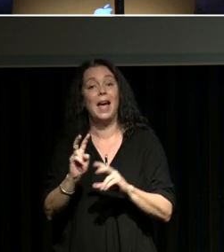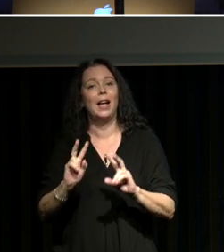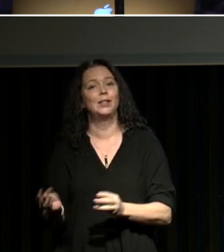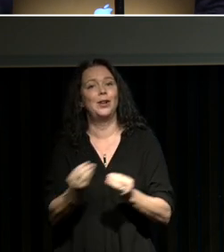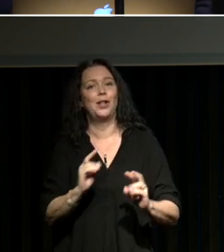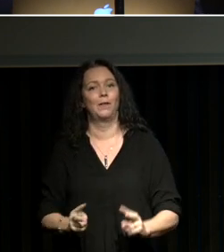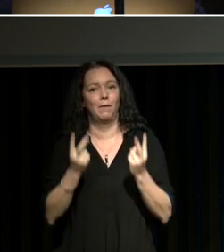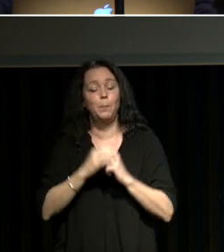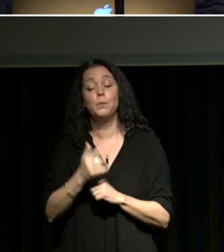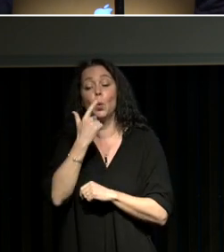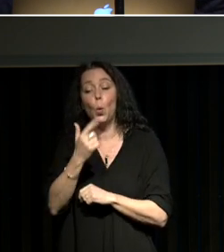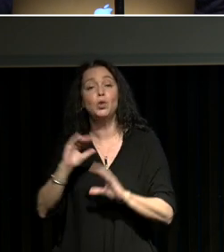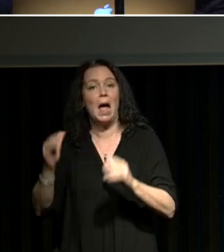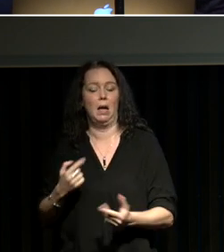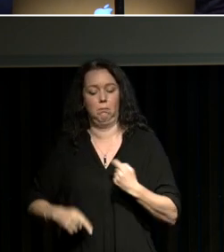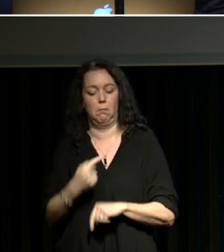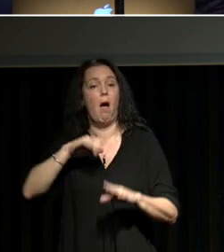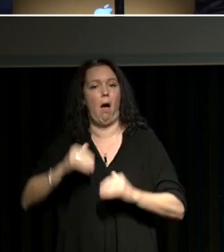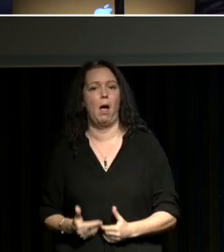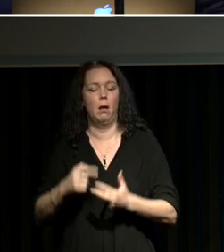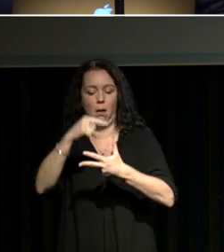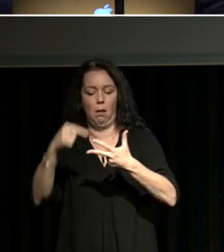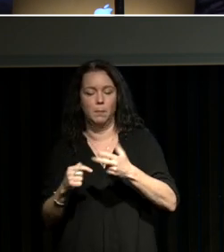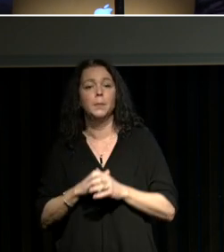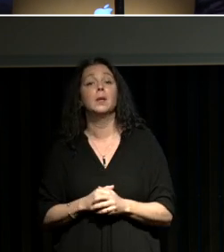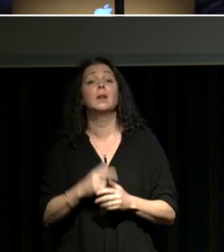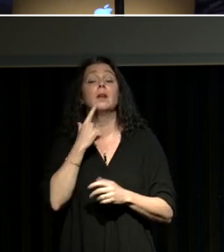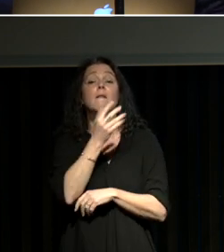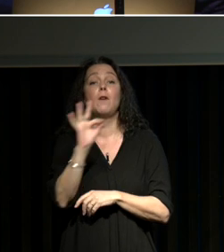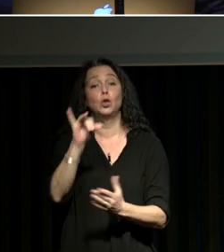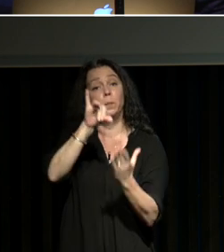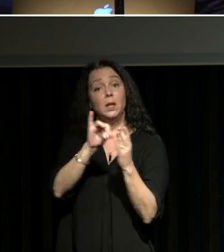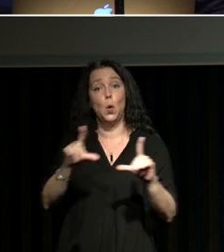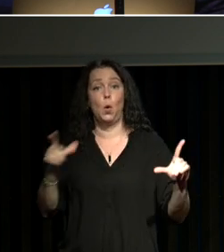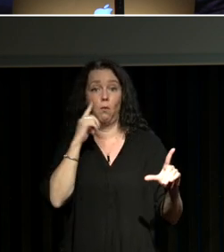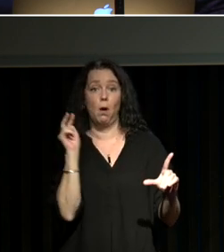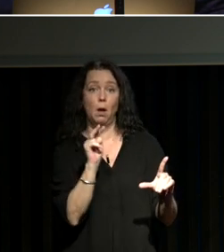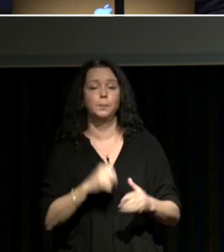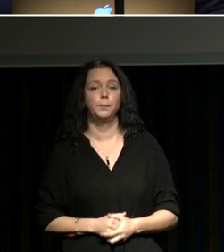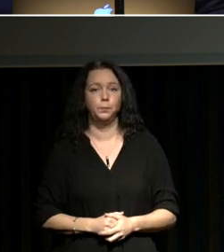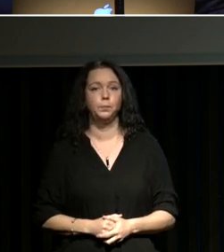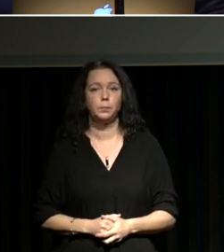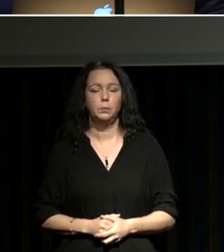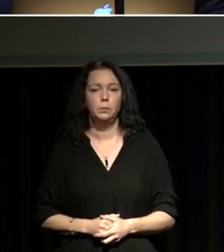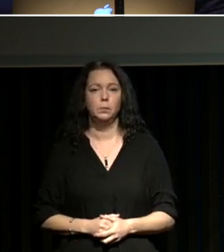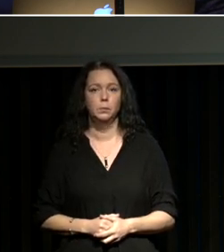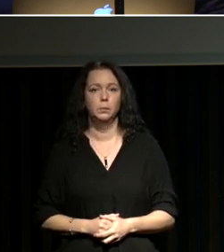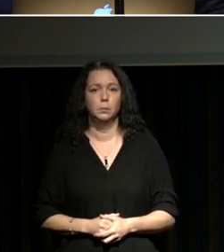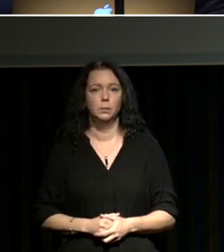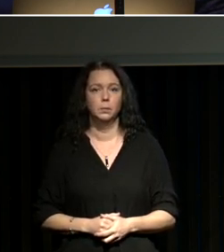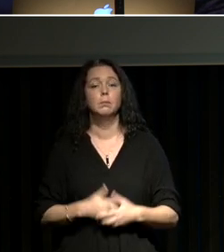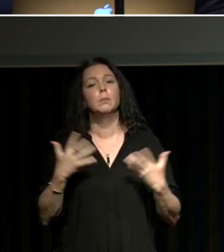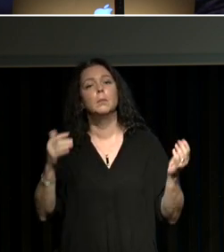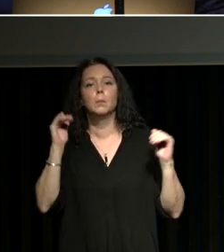en rouge en arrêt circulatoire. La France se situe au milieu, ici, vous voyez, donc pas au premier échelon, mais ce que l'on peut dire, c'est